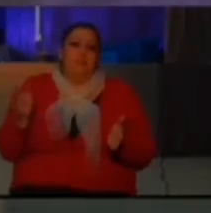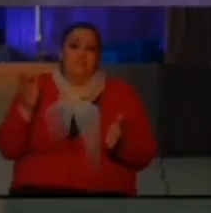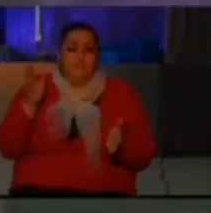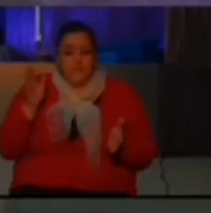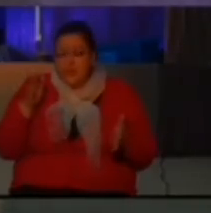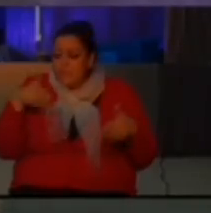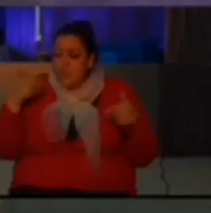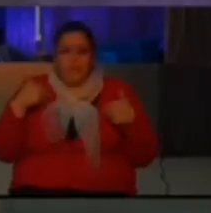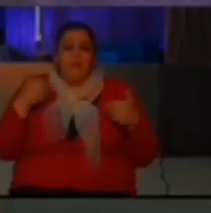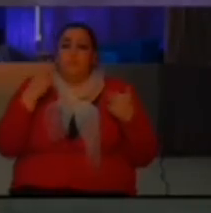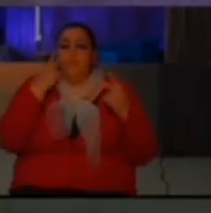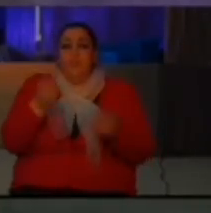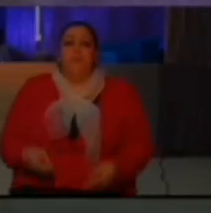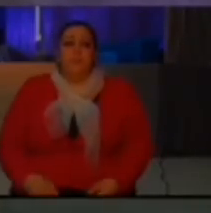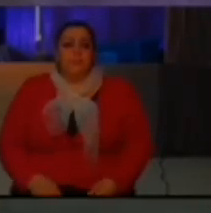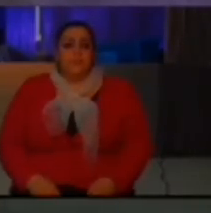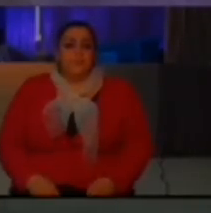ալելույա,